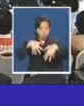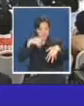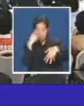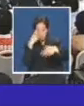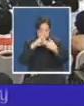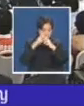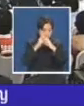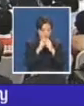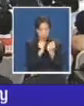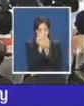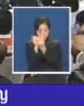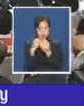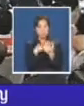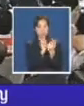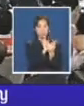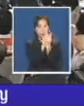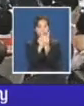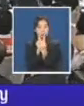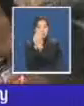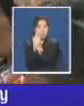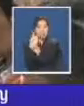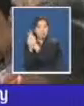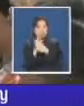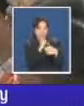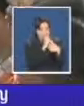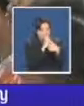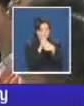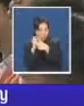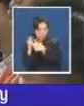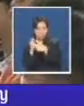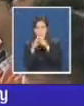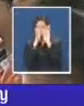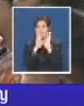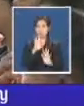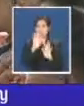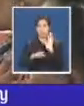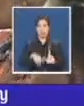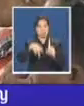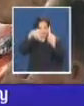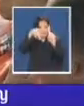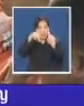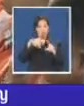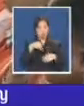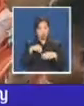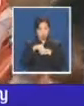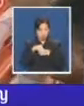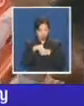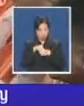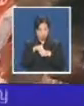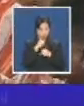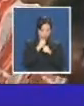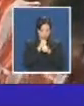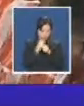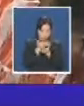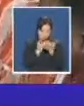จริงๆแล้วมีการเข้าไปพบแล้วก็สัมภาษณ์กลุ่มเป้าหมายเนี่ยกว่า1,000ด้วยตลอดระยะเวลาวันหนึ่งเดือนซึ่งนอก